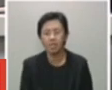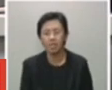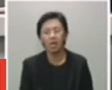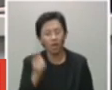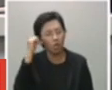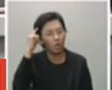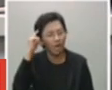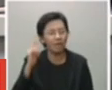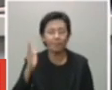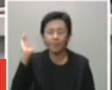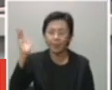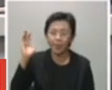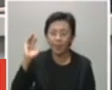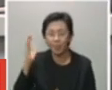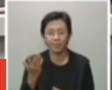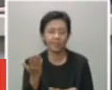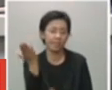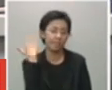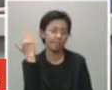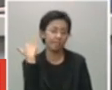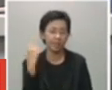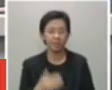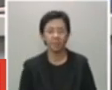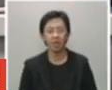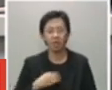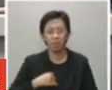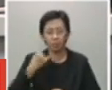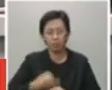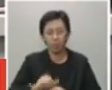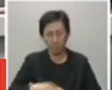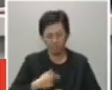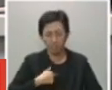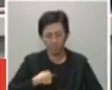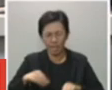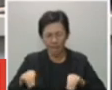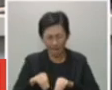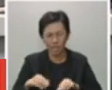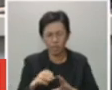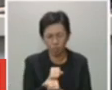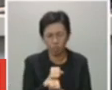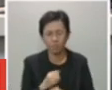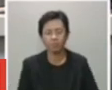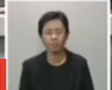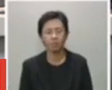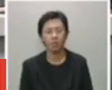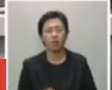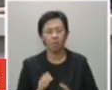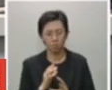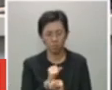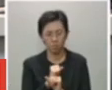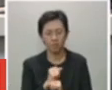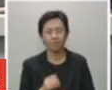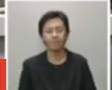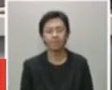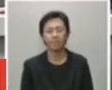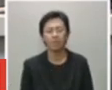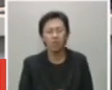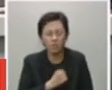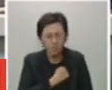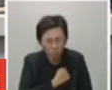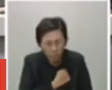ความแล้วครับเรื่องที่ผ่านมานะฮะ ผมจบแล้วครับท่านประธานผมจะสรุปแล้วครับ ครับผม ทนฟัง